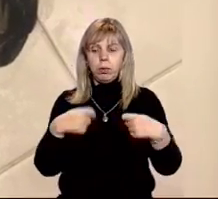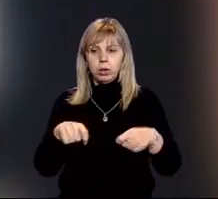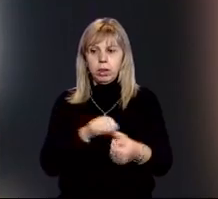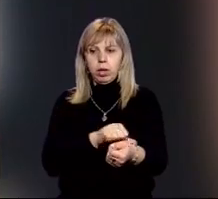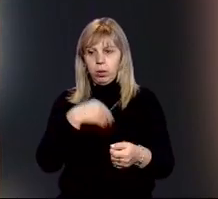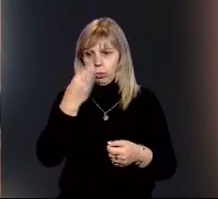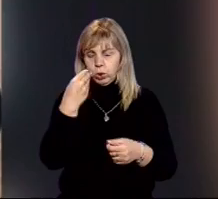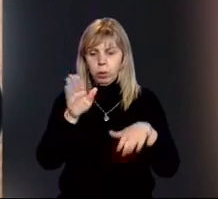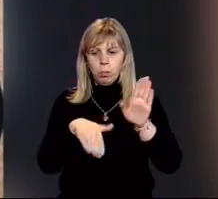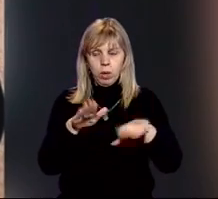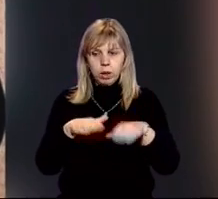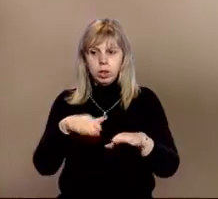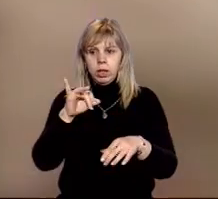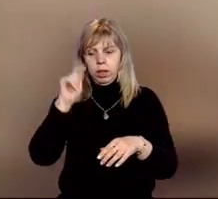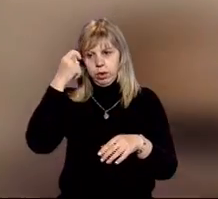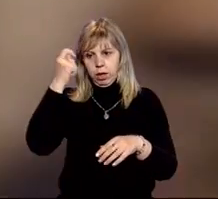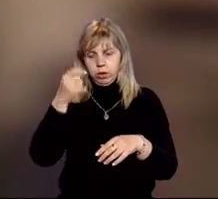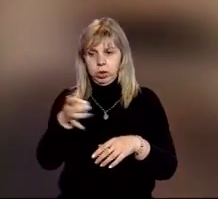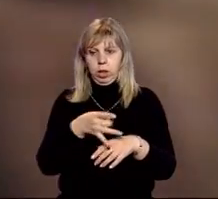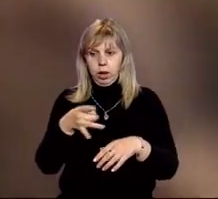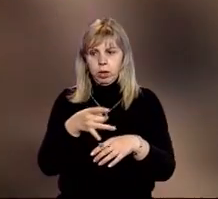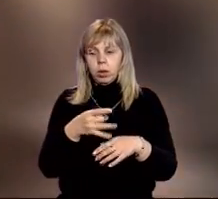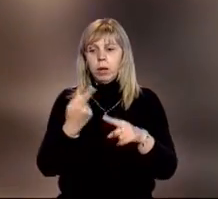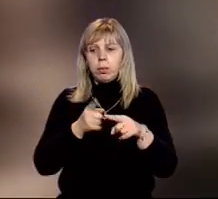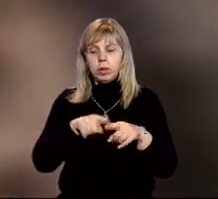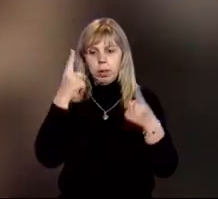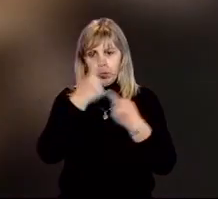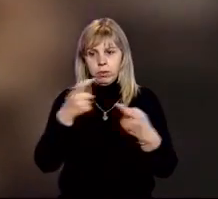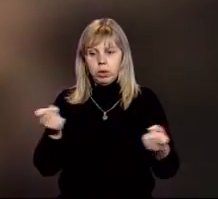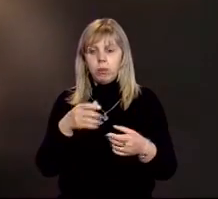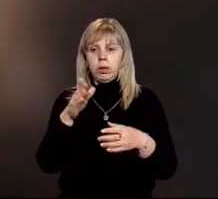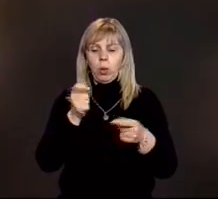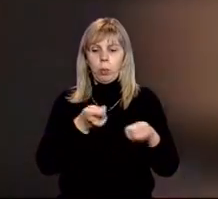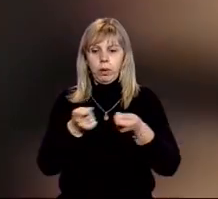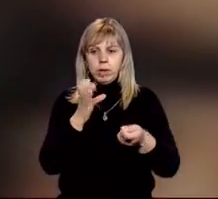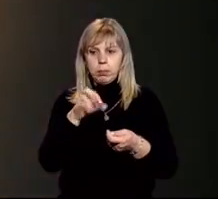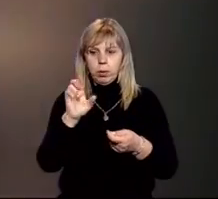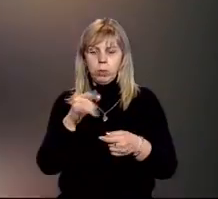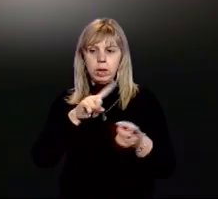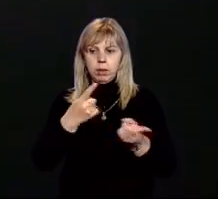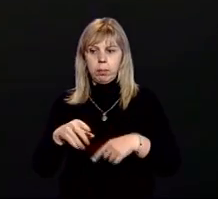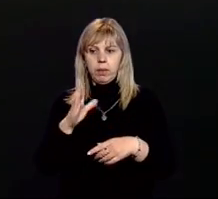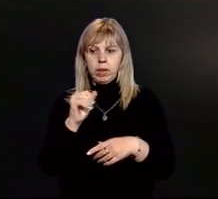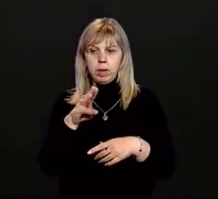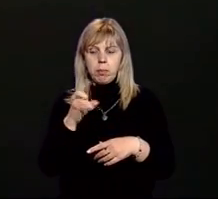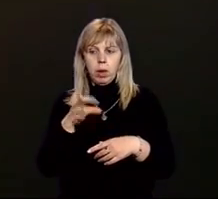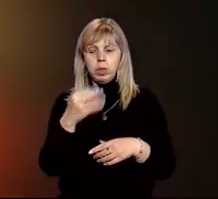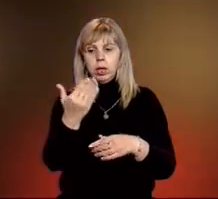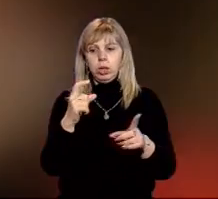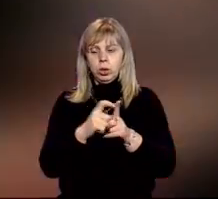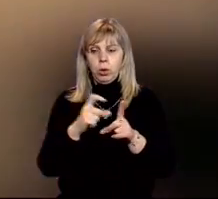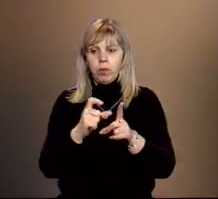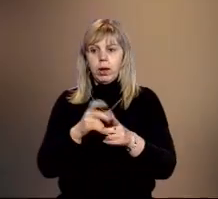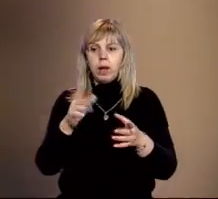в Ужгородському, Мукачівському та Тячівському районах. Про це повідомила речниця управління СБУ на Закарпатті Ванда Мільо. За її